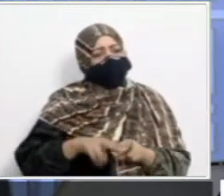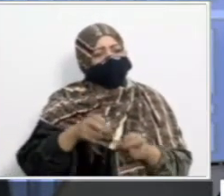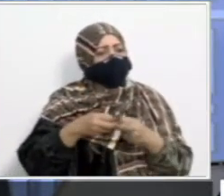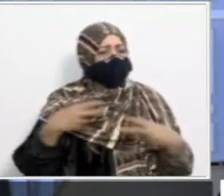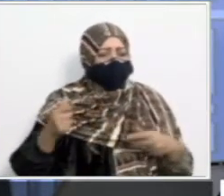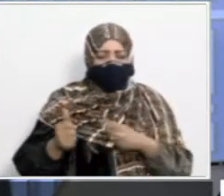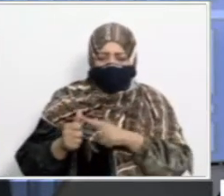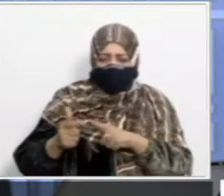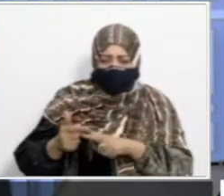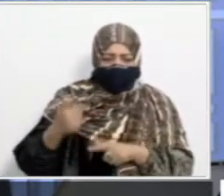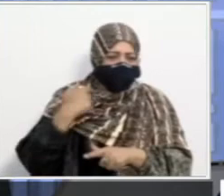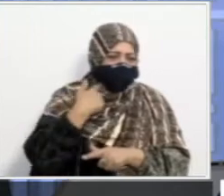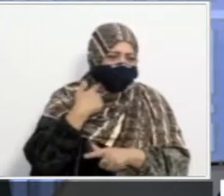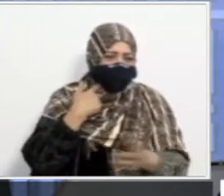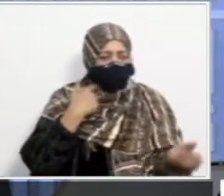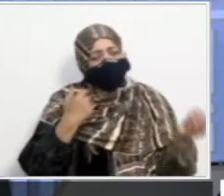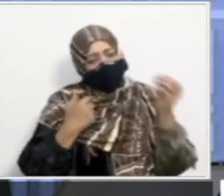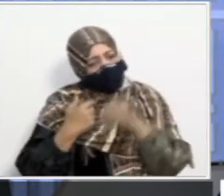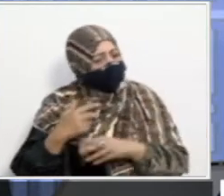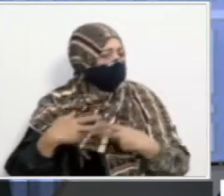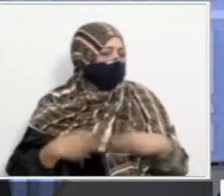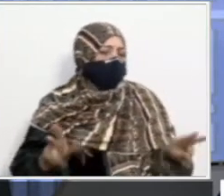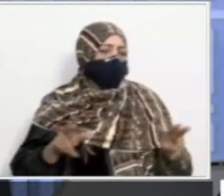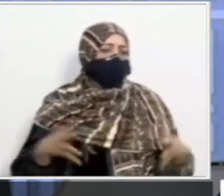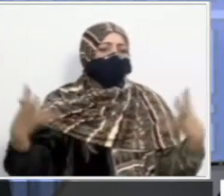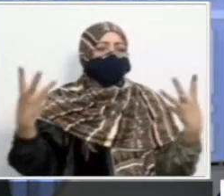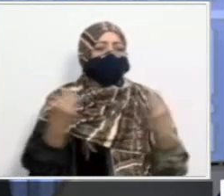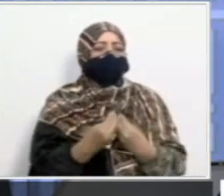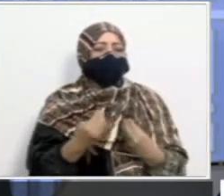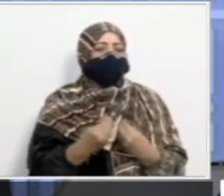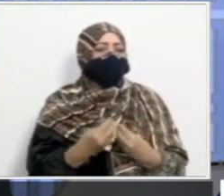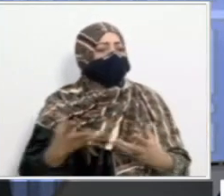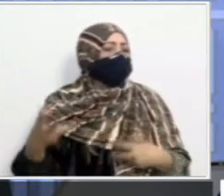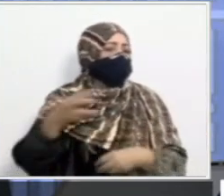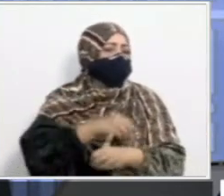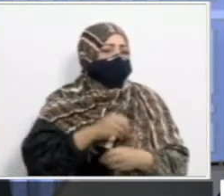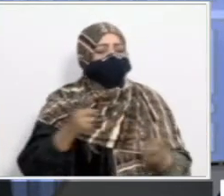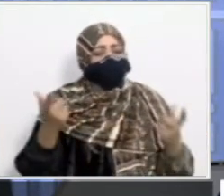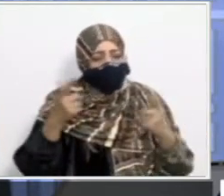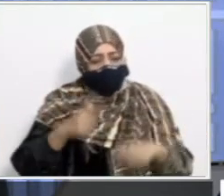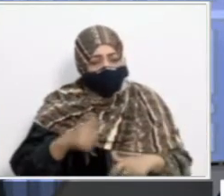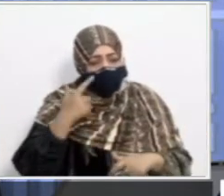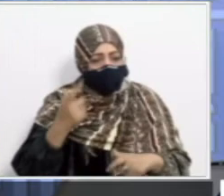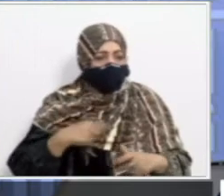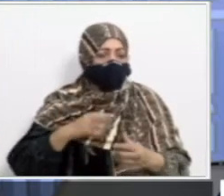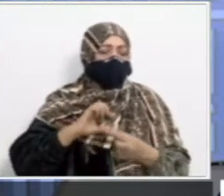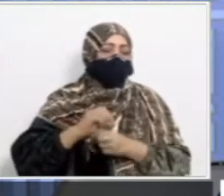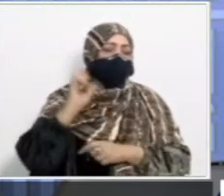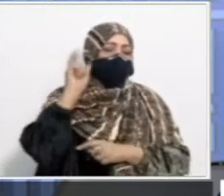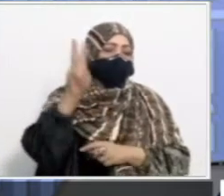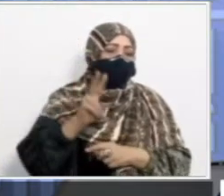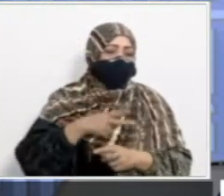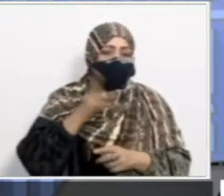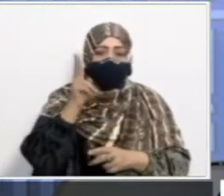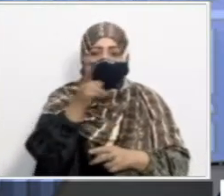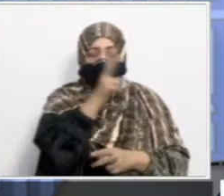جمع بين الروايتين، خذينا رواية فقدوا ووجهناها للأقوال، فالأقوال نعاملها